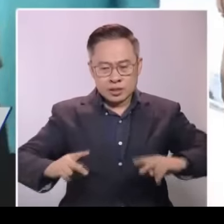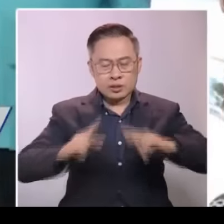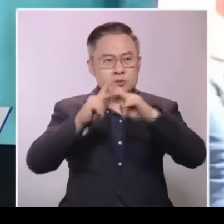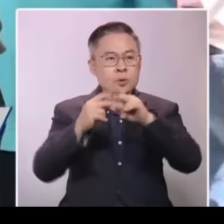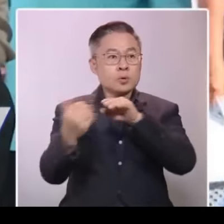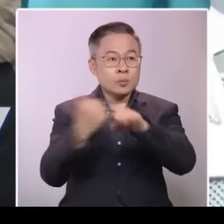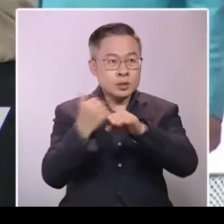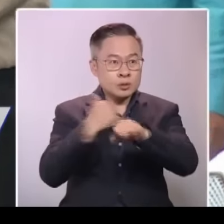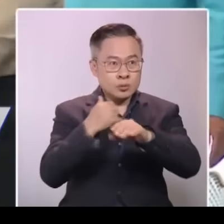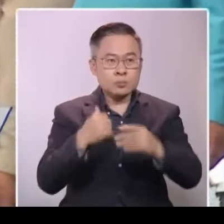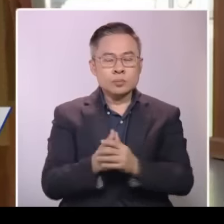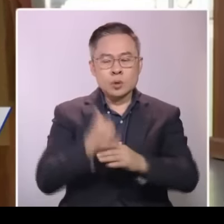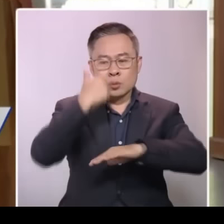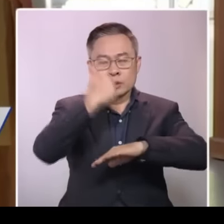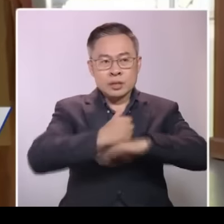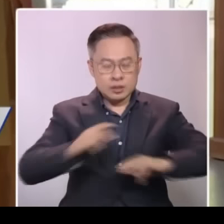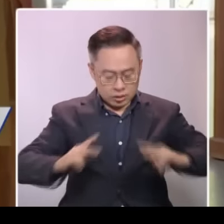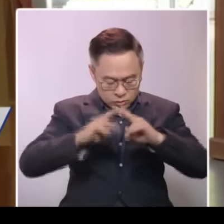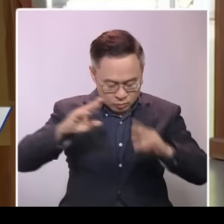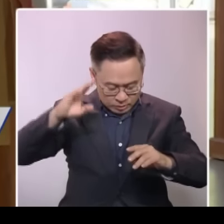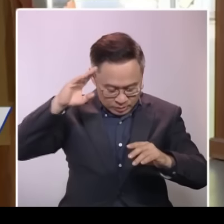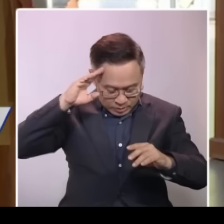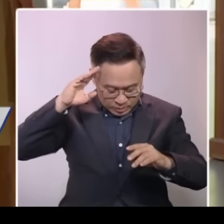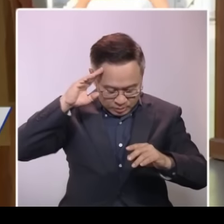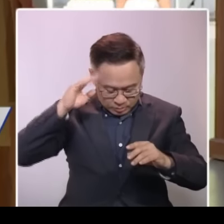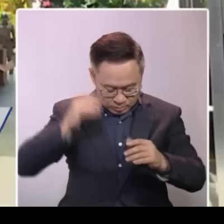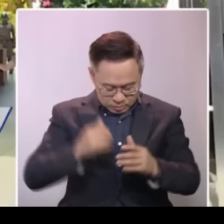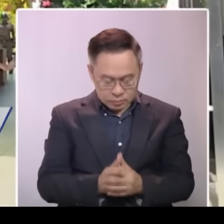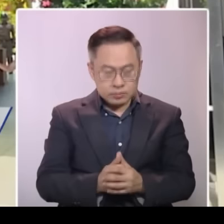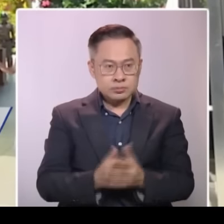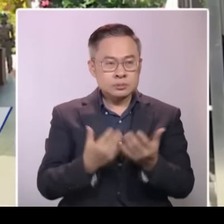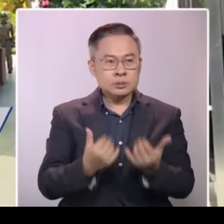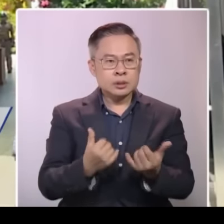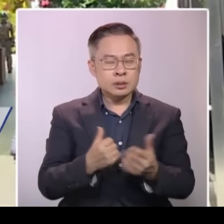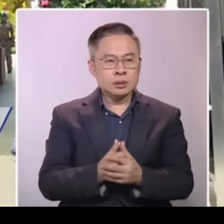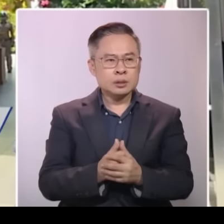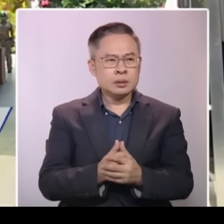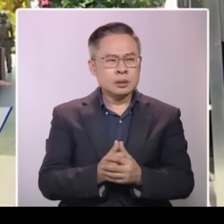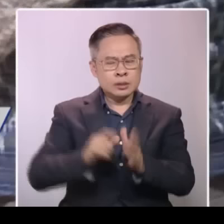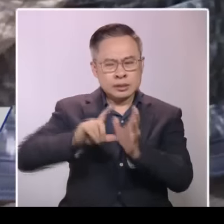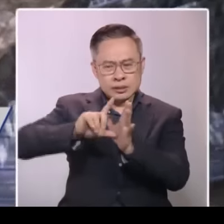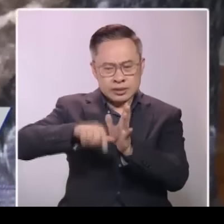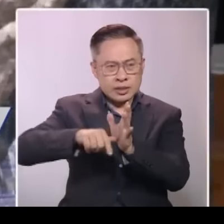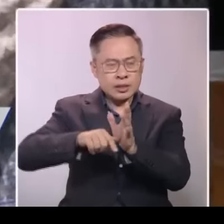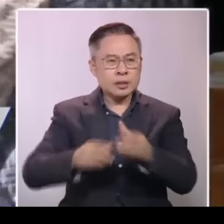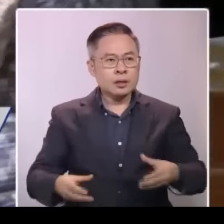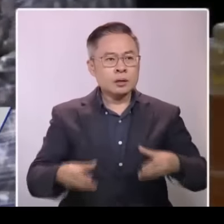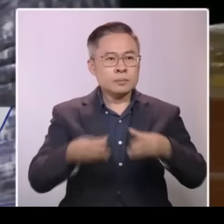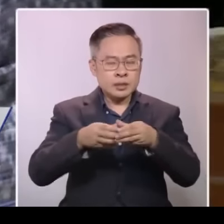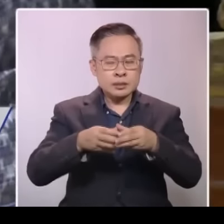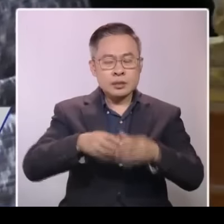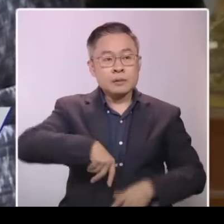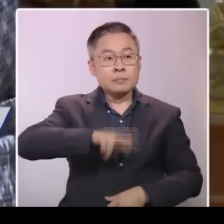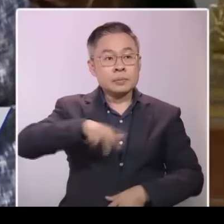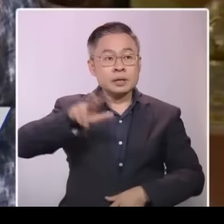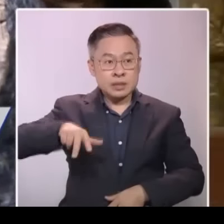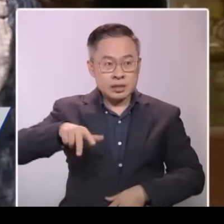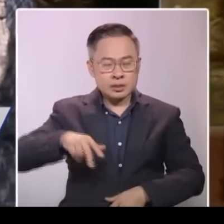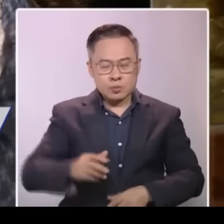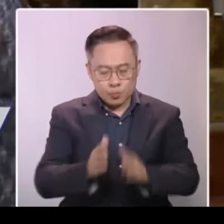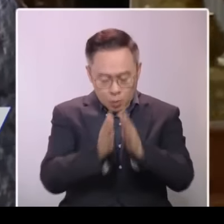คมคุณสุทินคลังแสงครับรัฐมนตรีว่าการกระทรวงกลาโหมคุณสรวงศ์เทียนทองเลขาธิการพรรคเพื่อไทยก็ร่วมกันสักการะศ